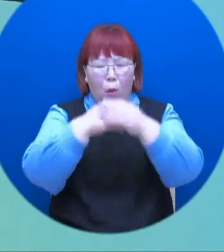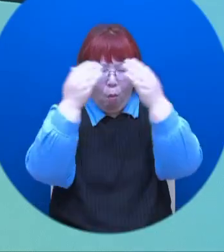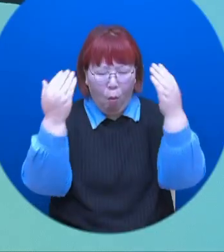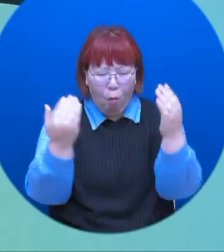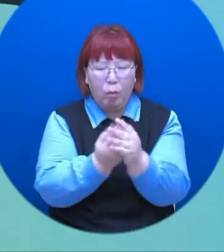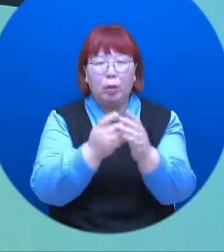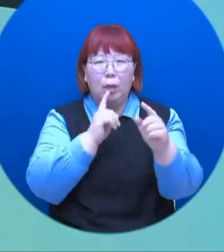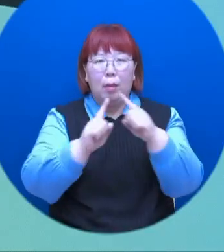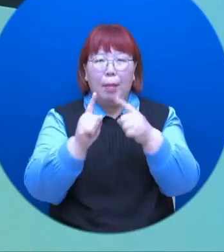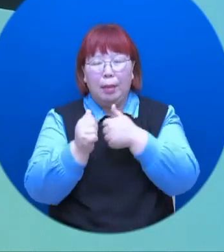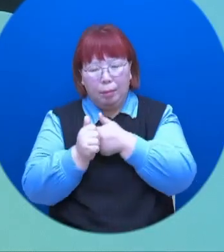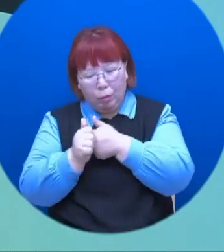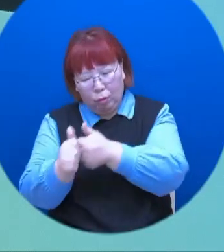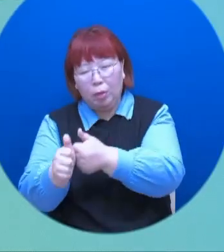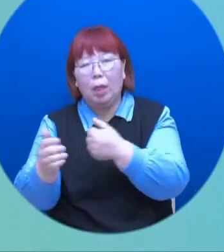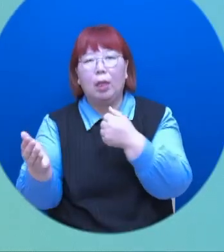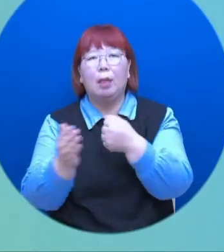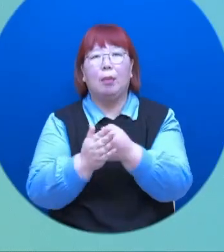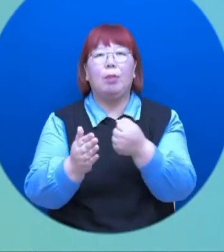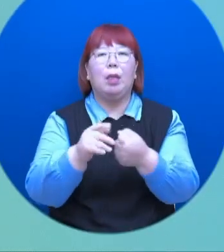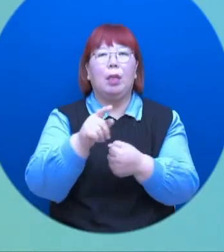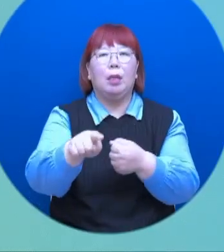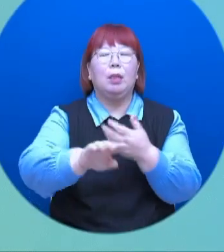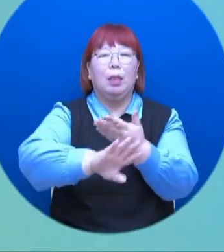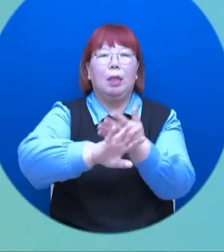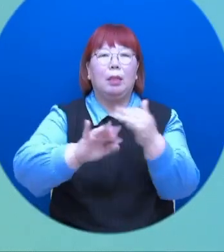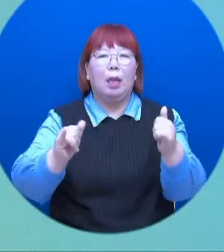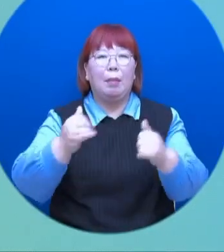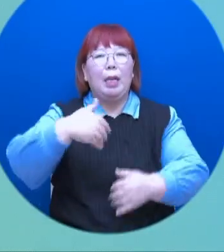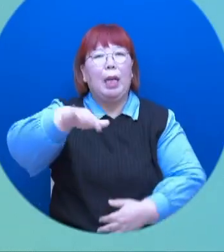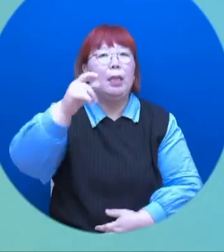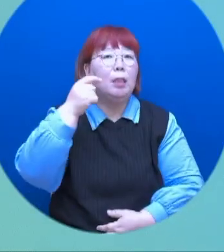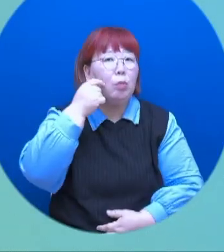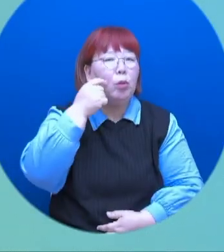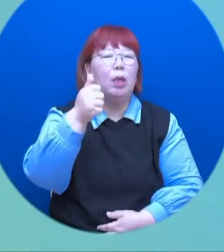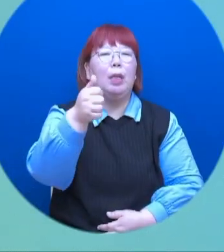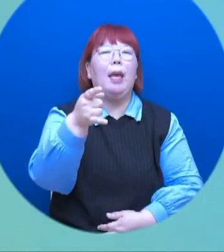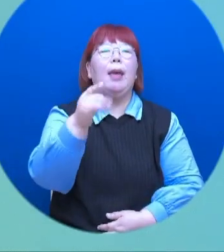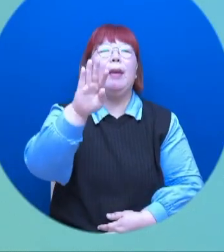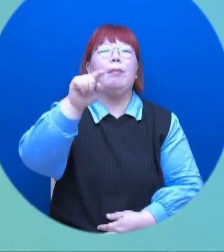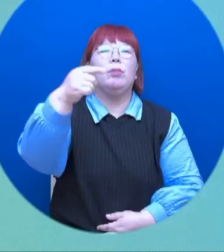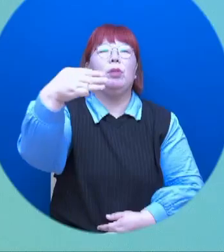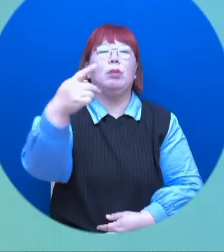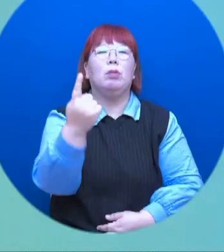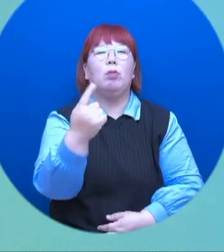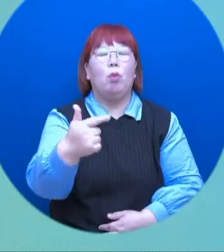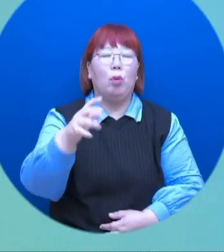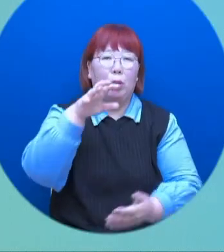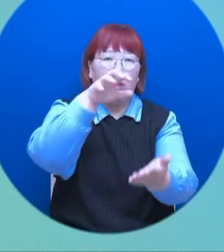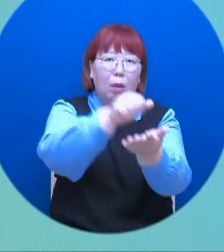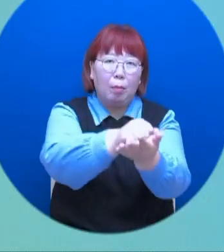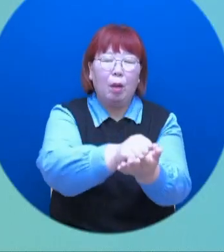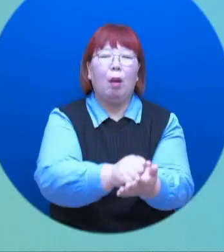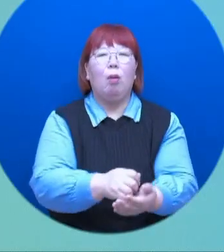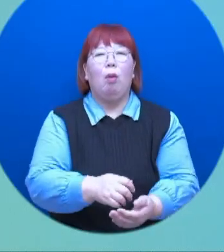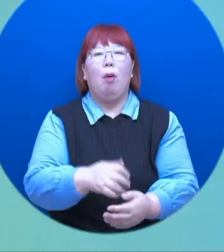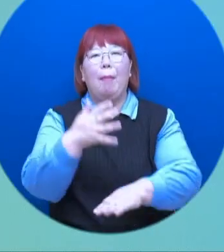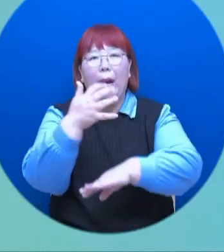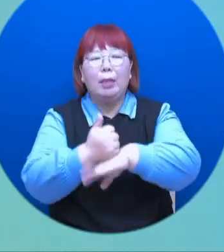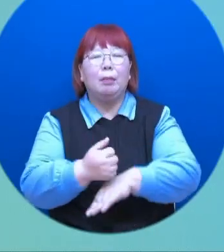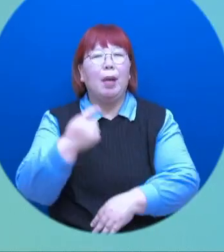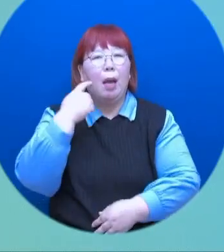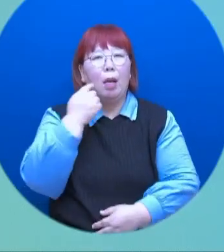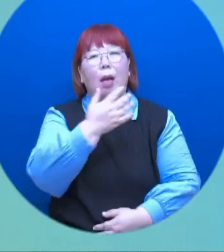온전히 쫓았기 때문에 그 남들이 가지 못하는 헤브론을 점령할 수 있고 마지막 아름다운